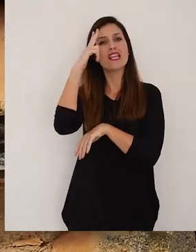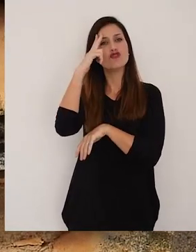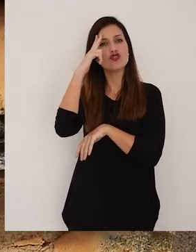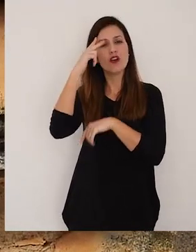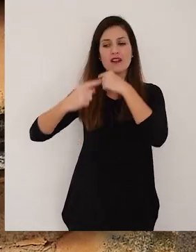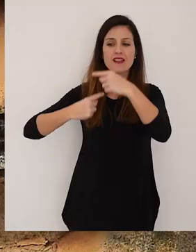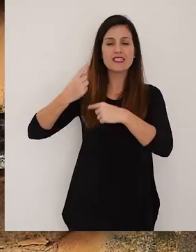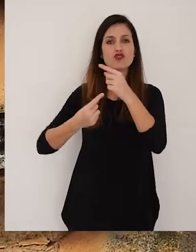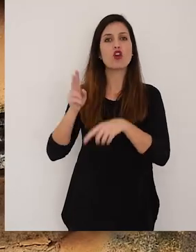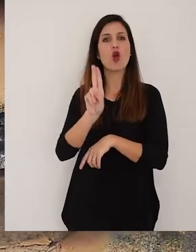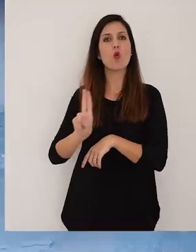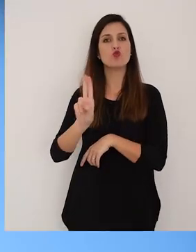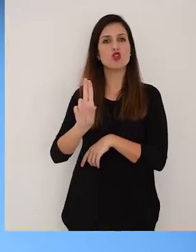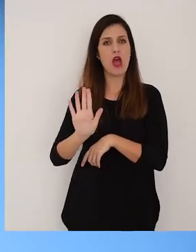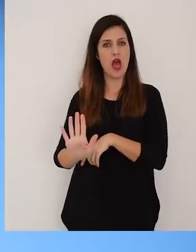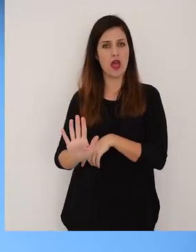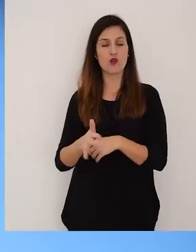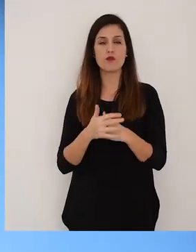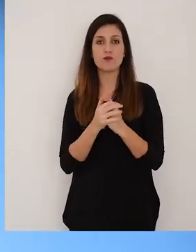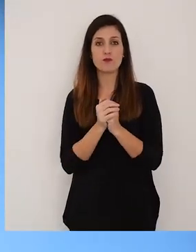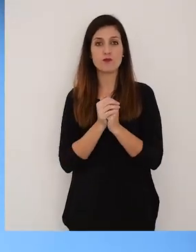società uggianese.